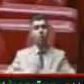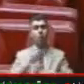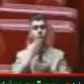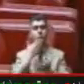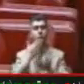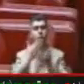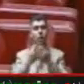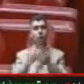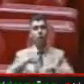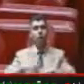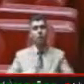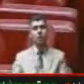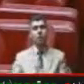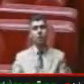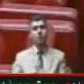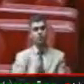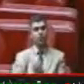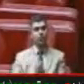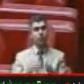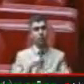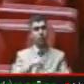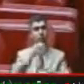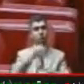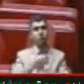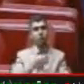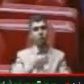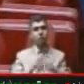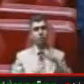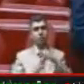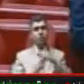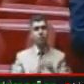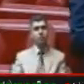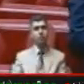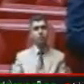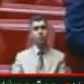الوزير، شكرا لكم سيد الوزير، أنهيتم حقكم في الكلام،